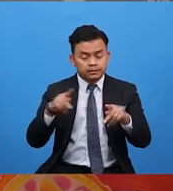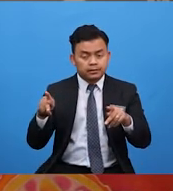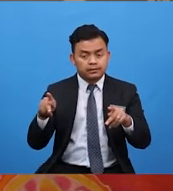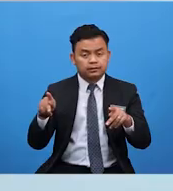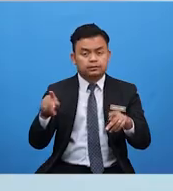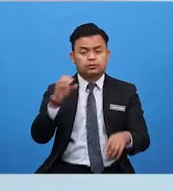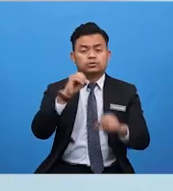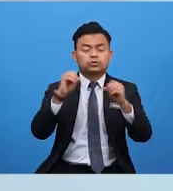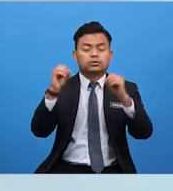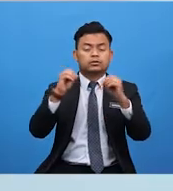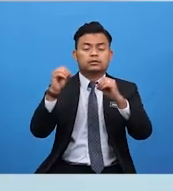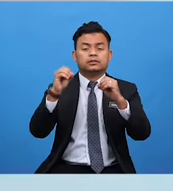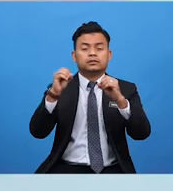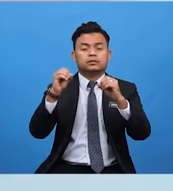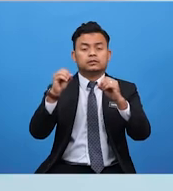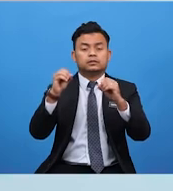kain.